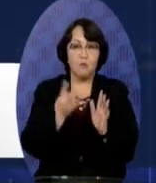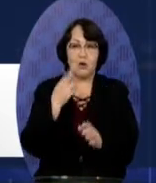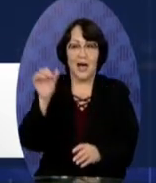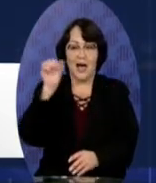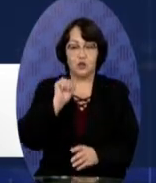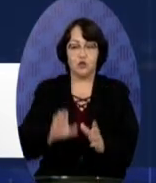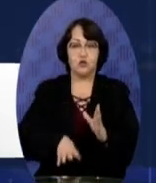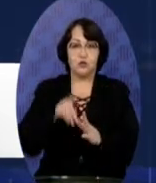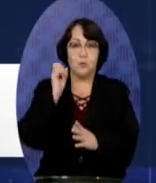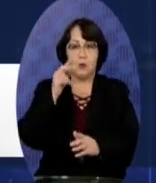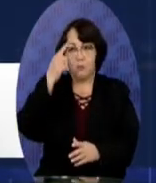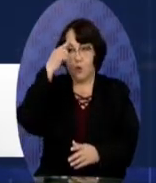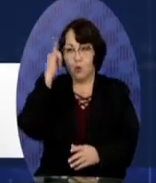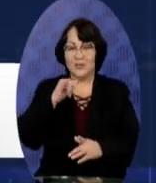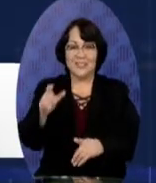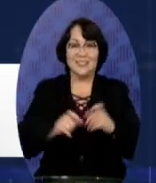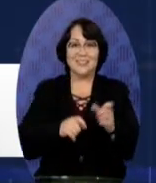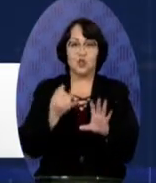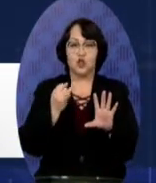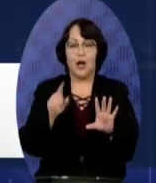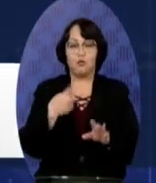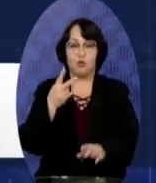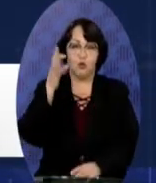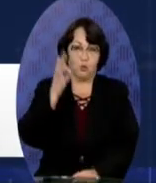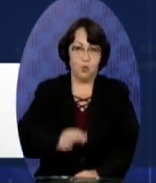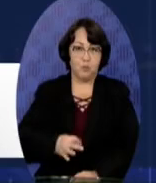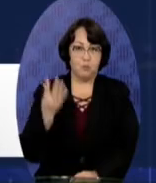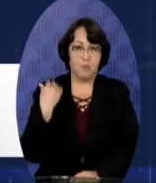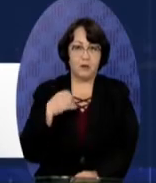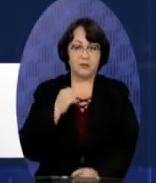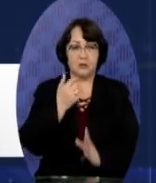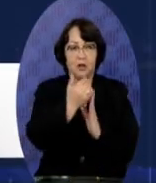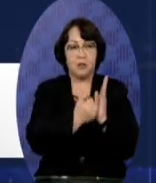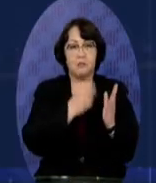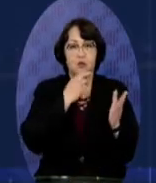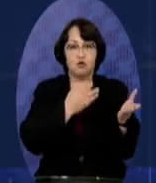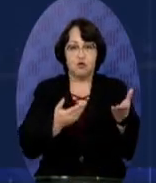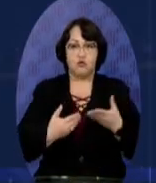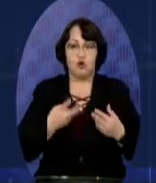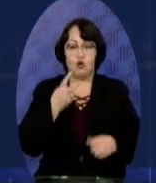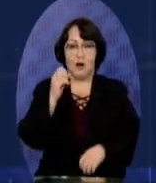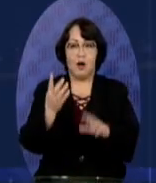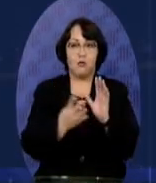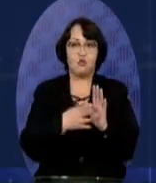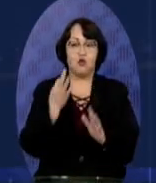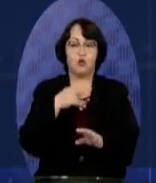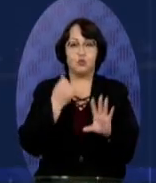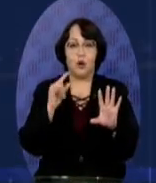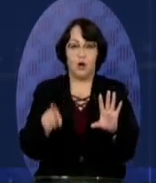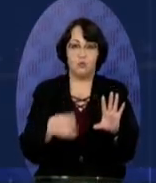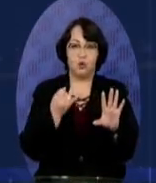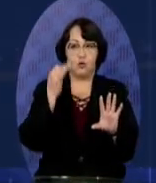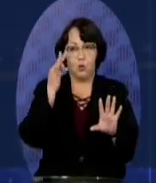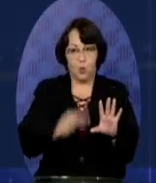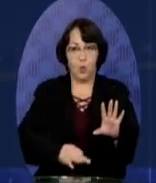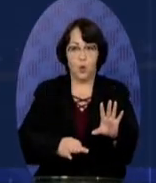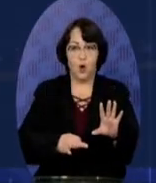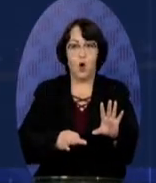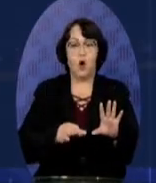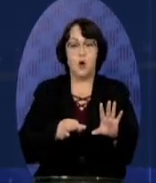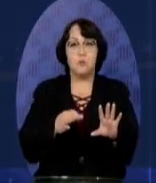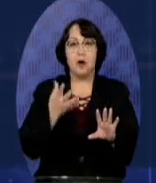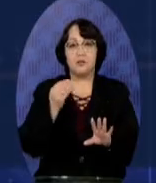Монгол улсын эдийн засгийг 7.2% байсан гэдэг тайлан мэдээллийг танилцуулсан. За 19 оны хувьд бол 6.7% байх болов